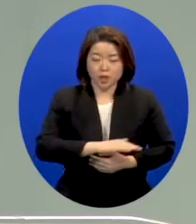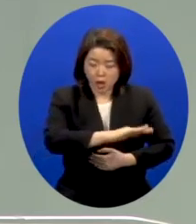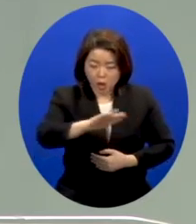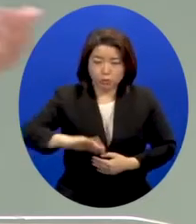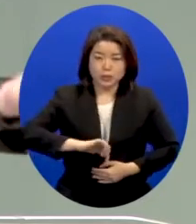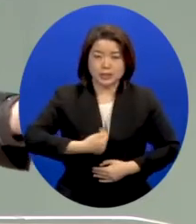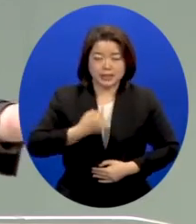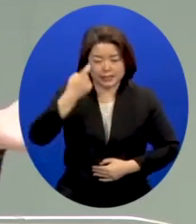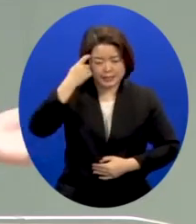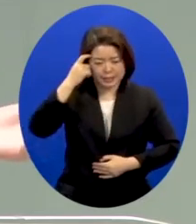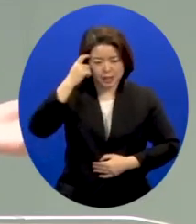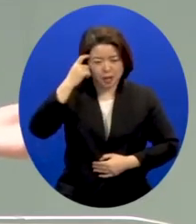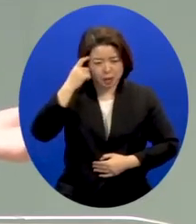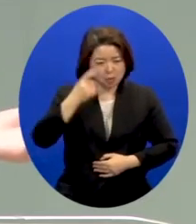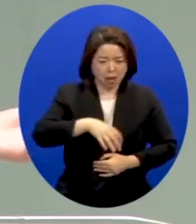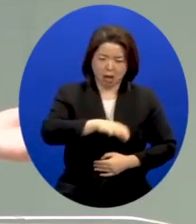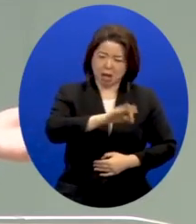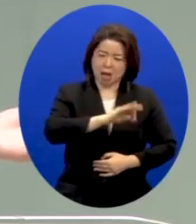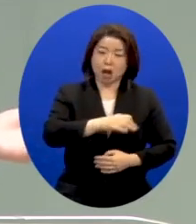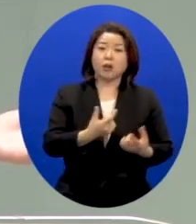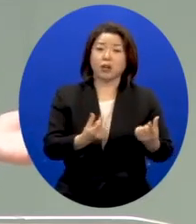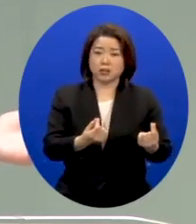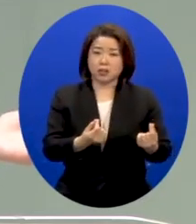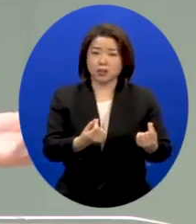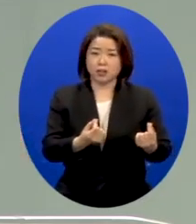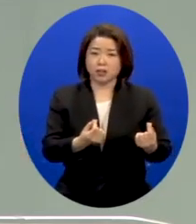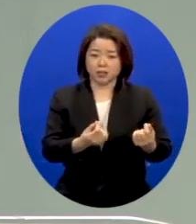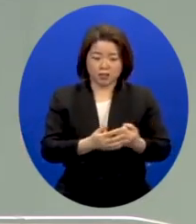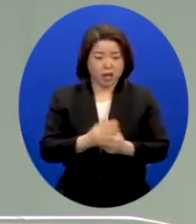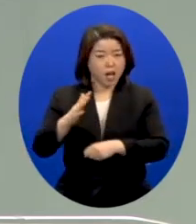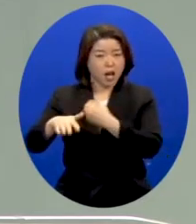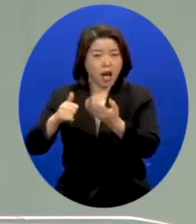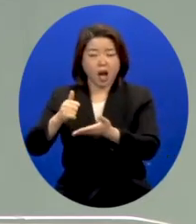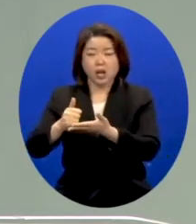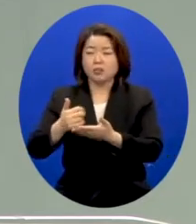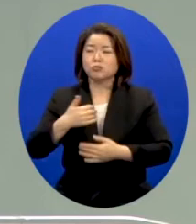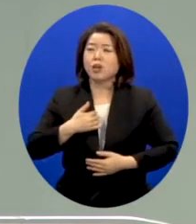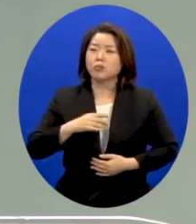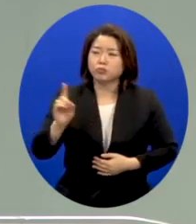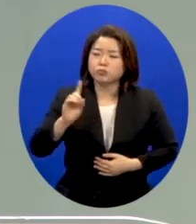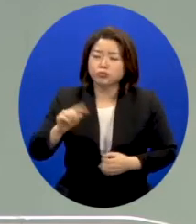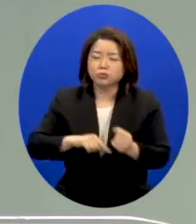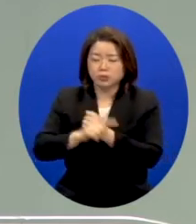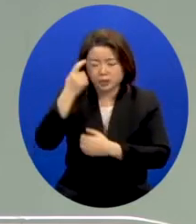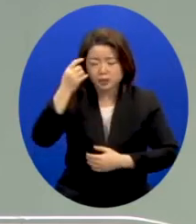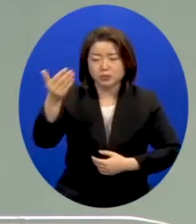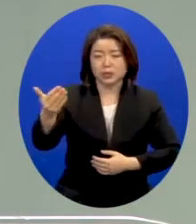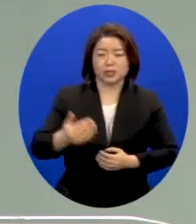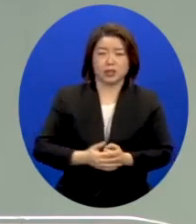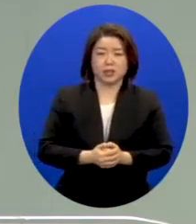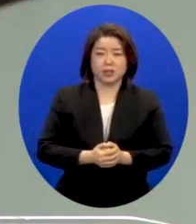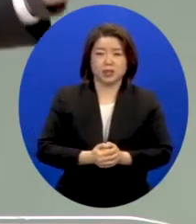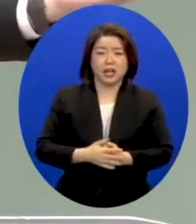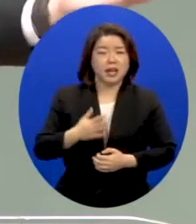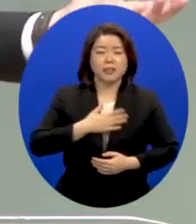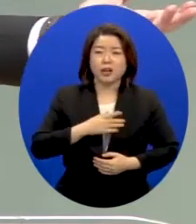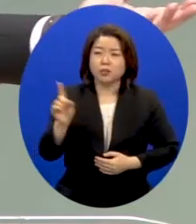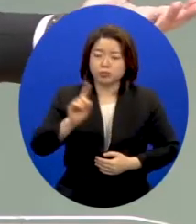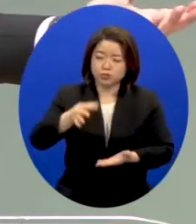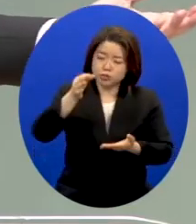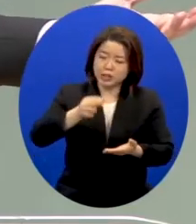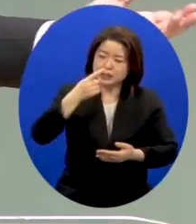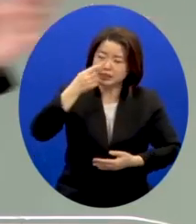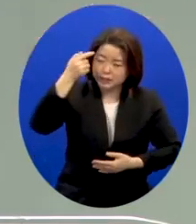우리 자신을 생각하는 너무 보잘것 없는 것 같아요 하나님께 내게 무슨 의미가 있겠어요 하나님께 내가 무슨 가치가